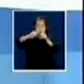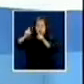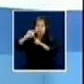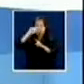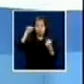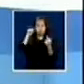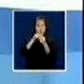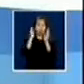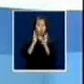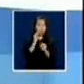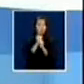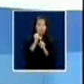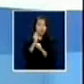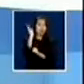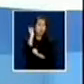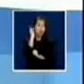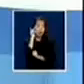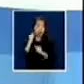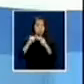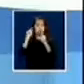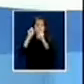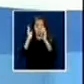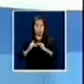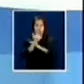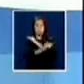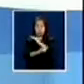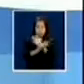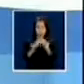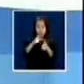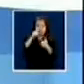าวโดยเฉพาะผู้สื่อข่าวต่างประเทศเช่นอาสาสมัครที่เข้าไปทำงานในด้านต่าง